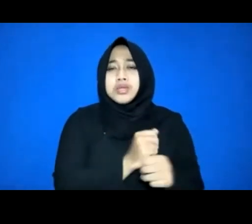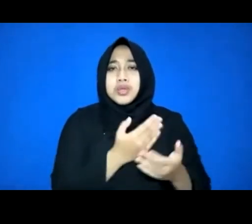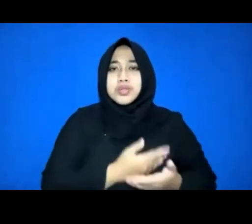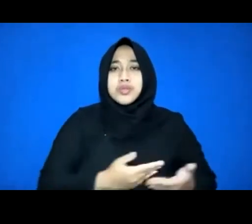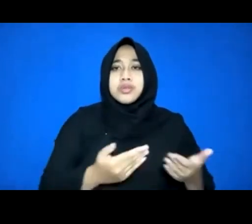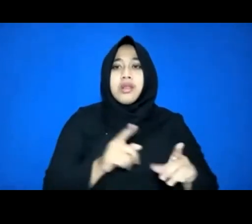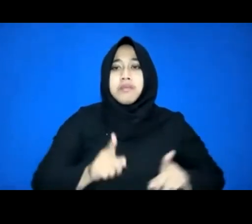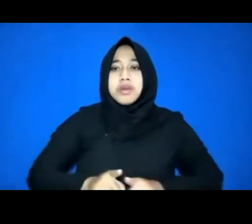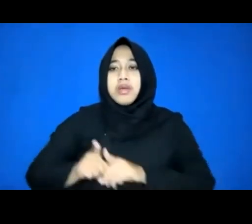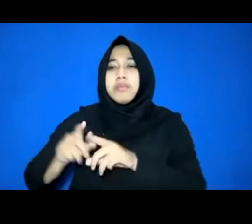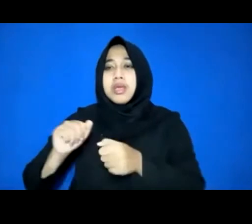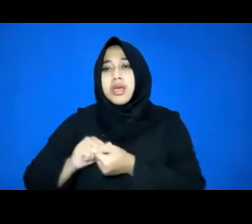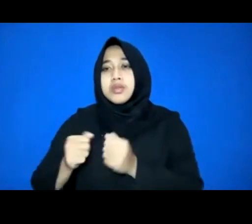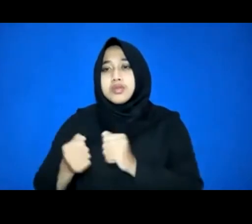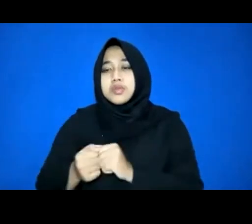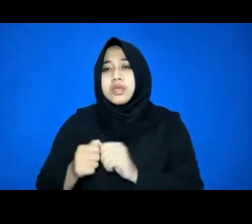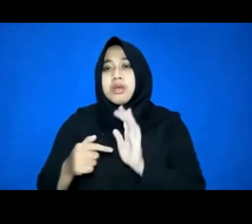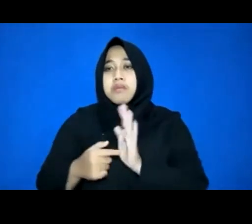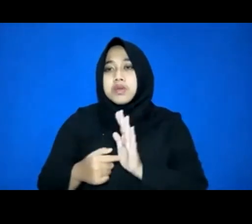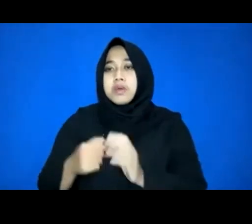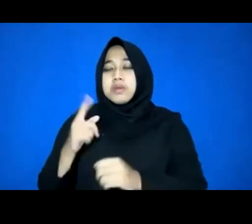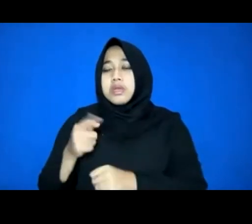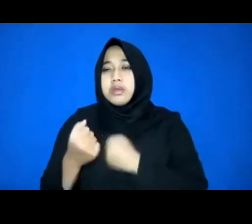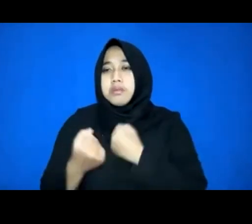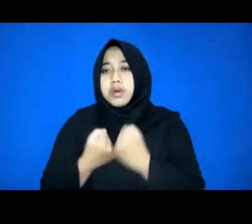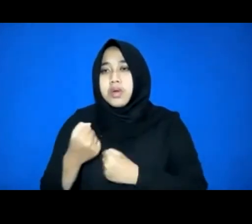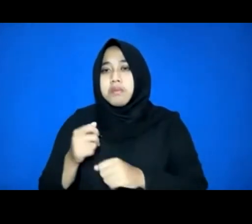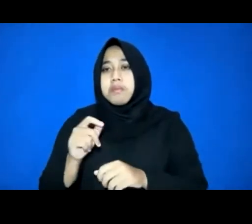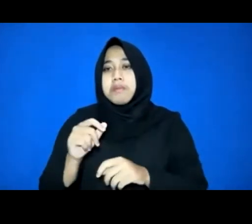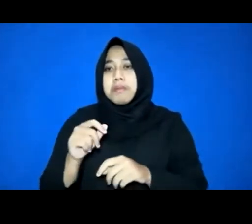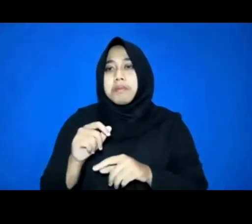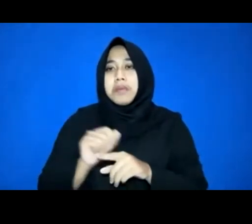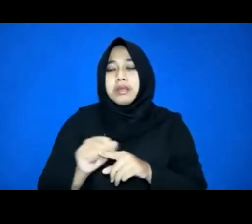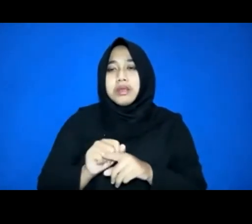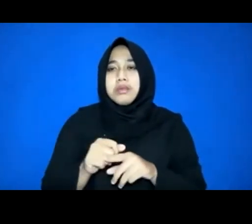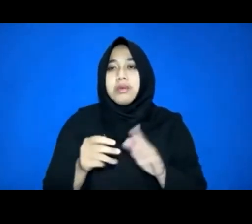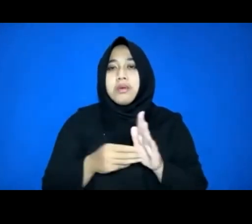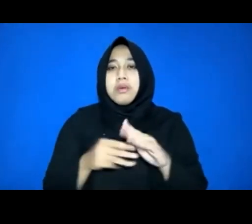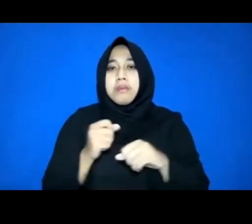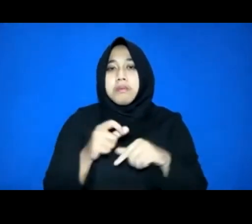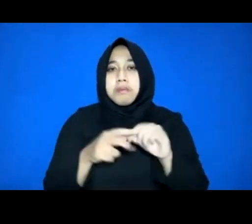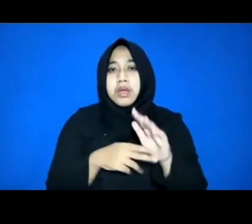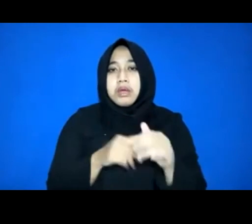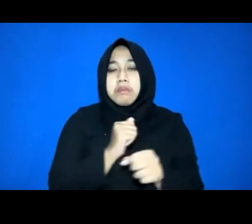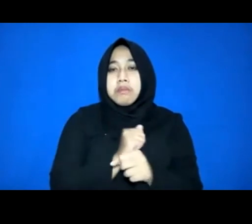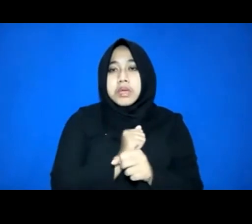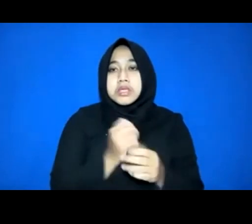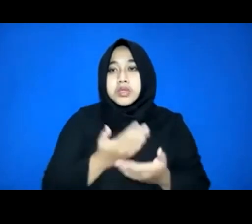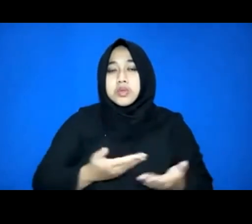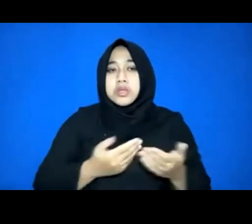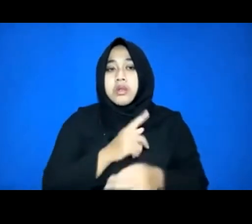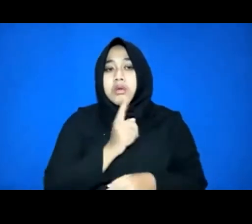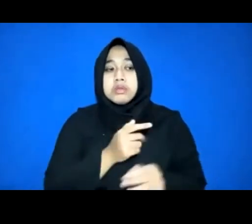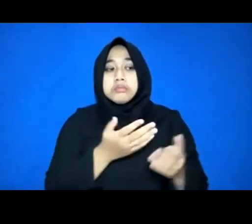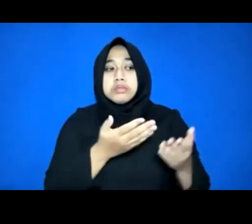pendamping kasus maupun mahasiswa yang sedang melakukan praktikum ataupun magang. Pekerja sosial maupun pendamping kasus layak untuk